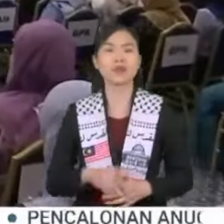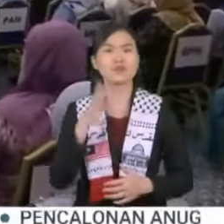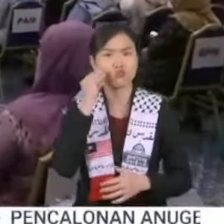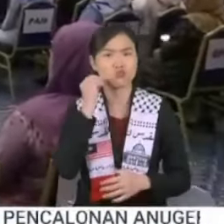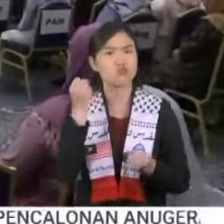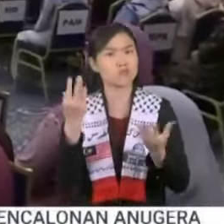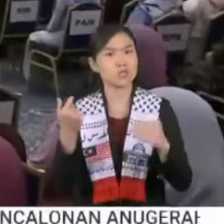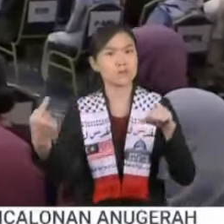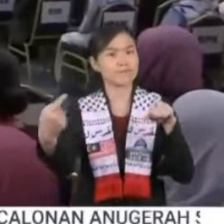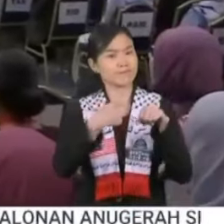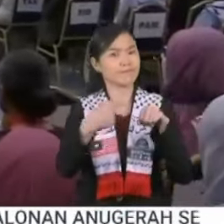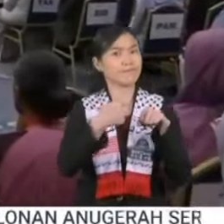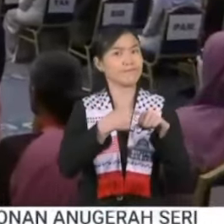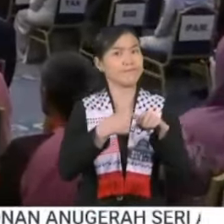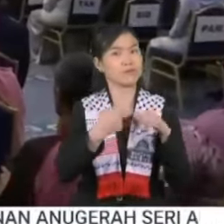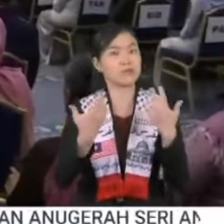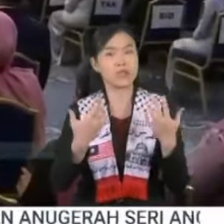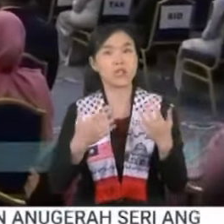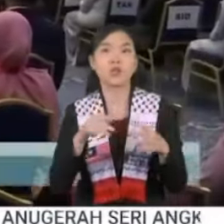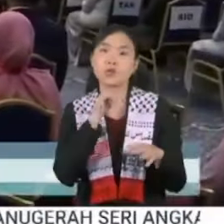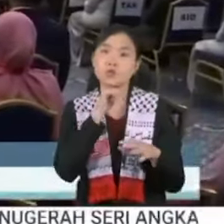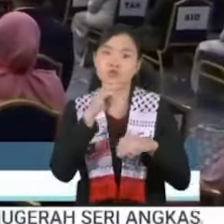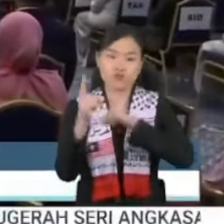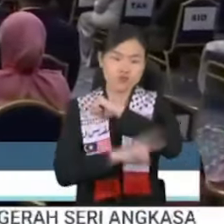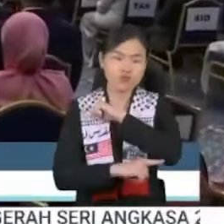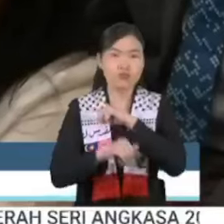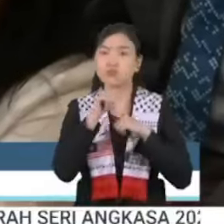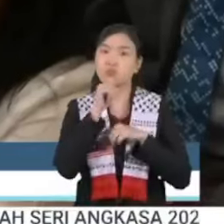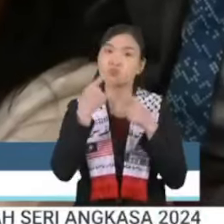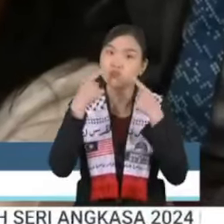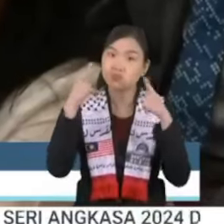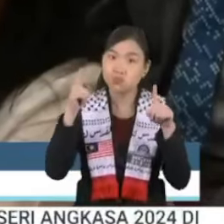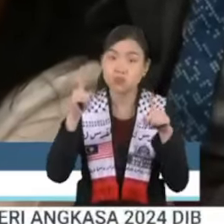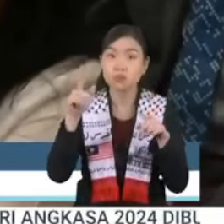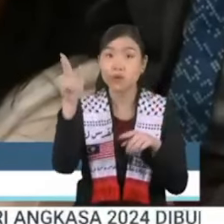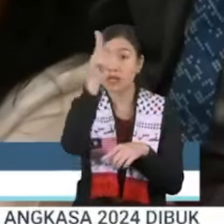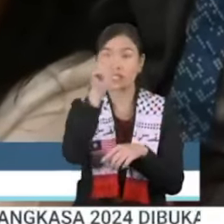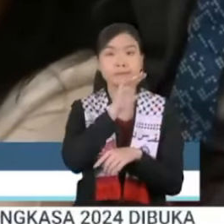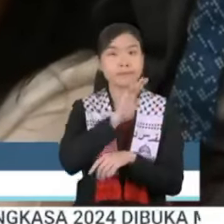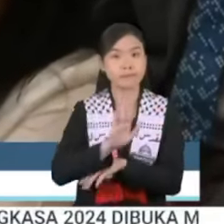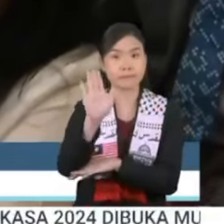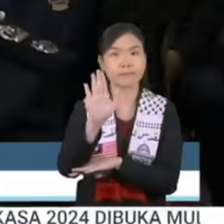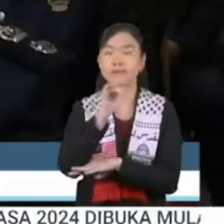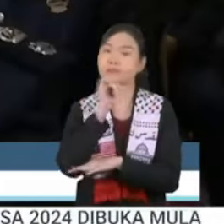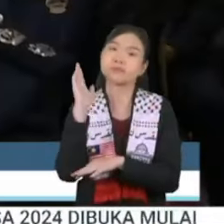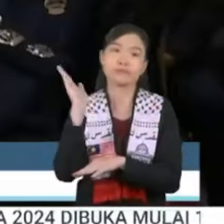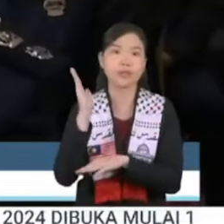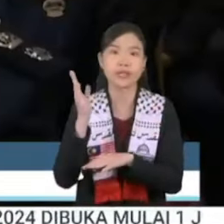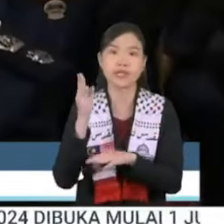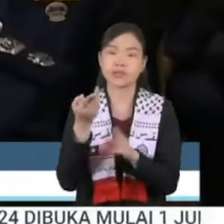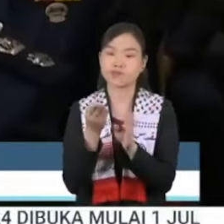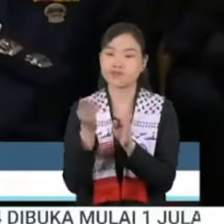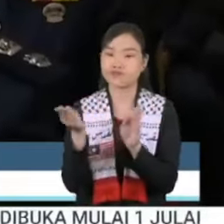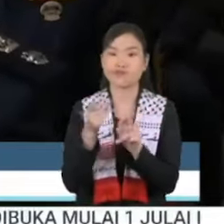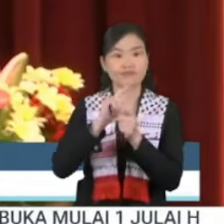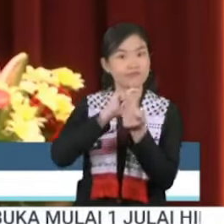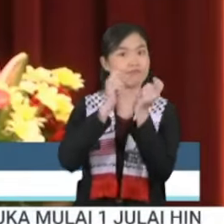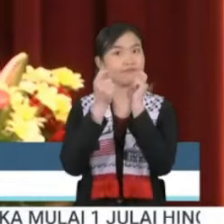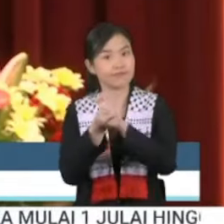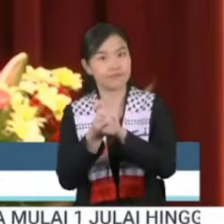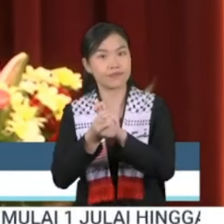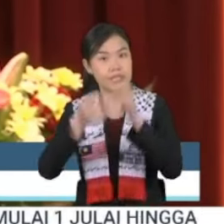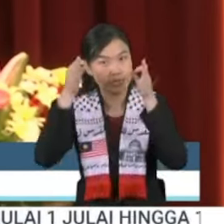Biarpun berdepan kritikan atas tindakan tidak popular dilakukan, kerajaan Madani tidak akan sesekali berundur. Langkah penyasaran